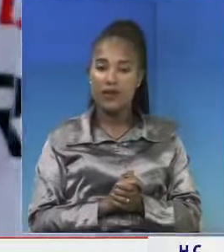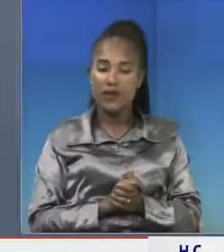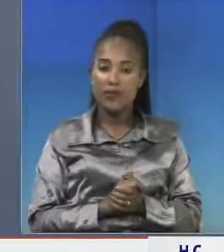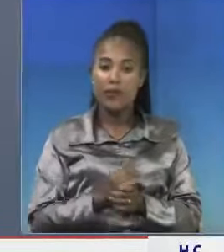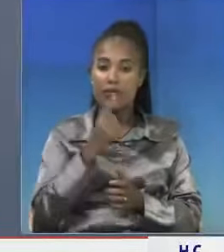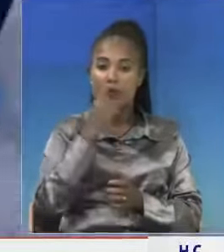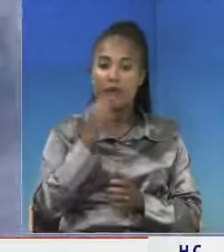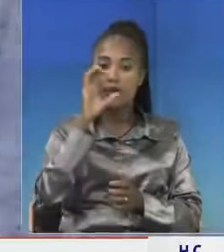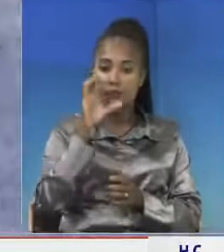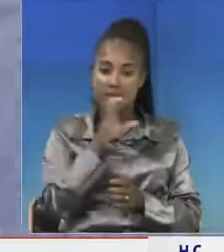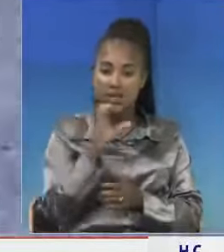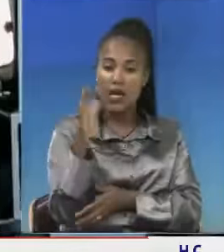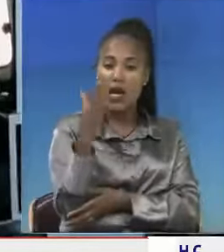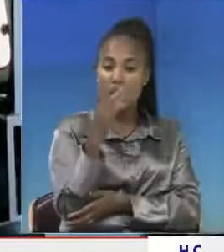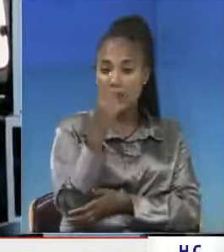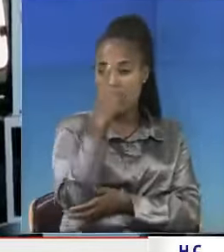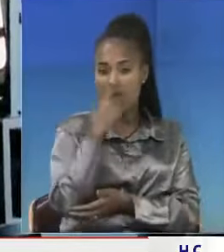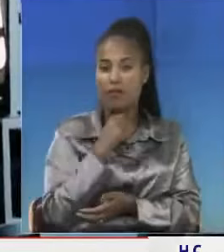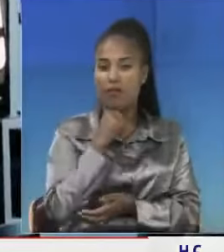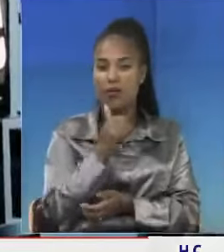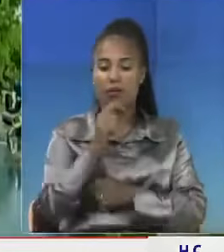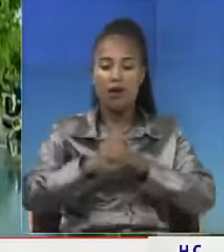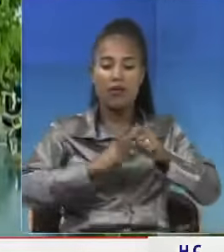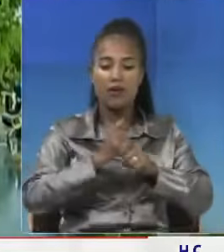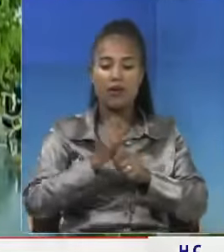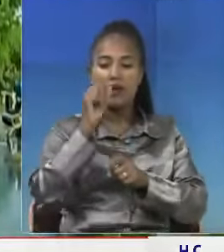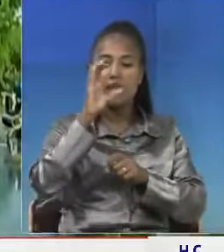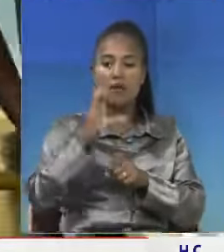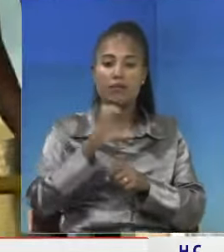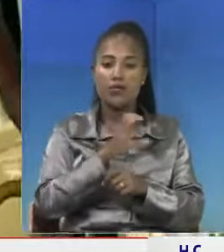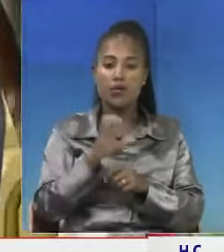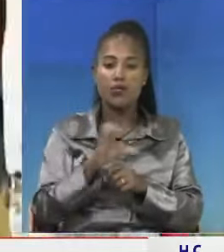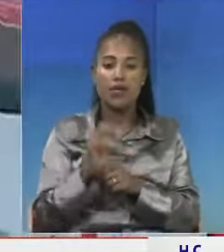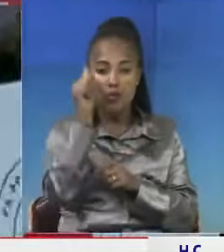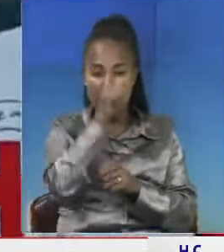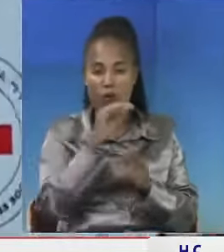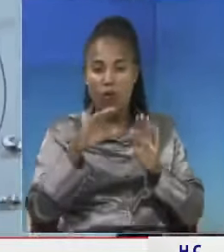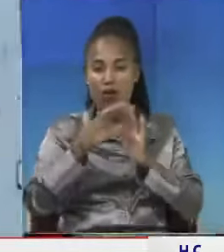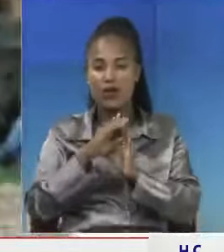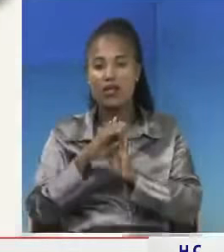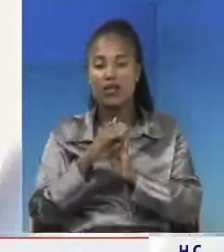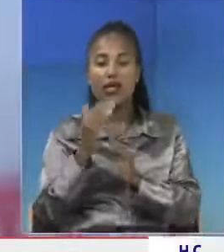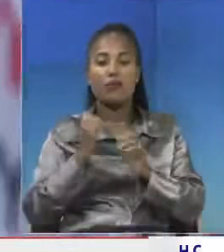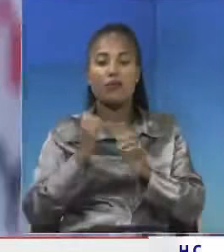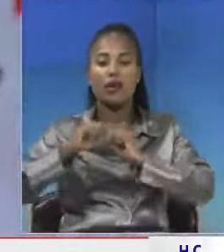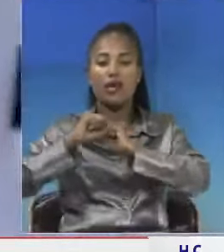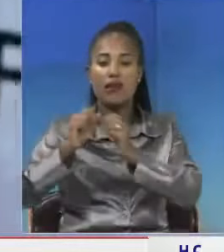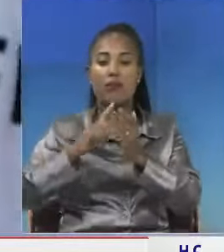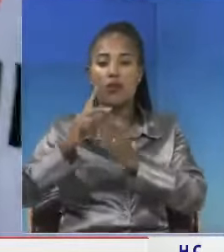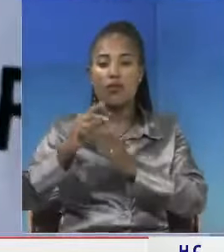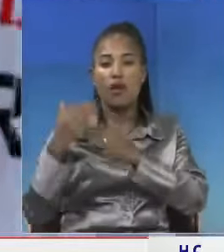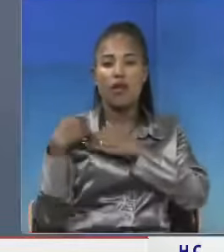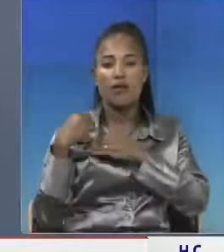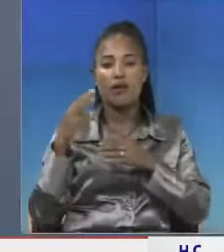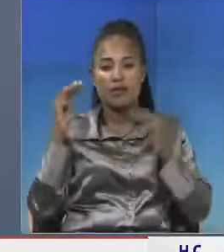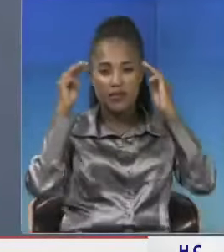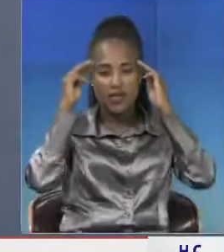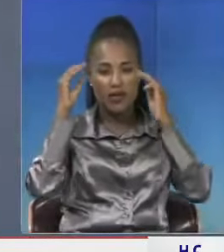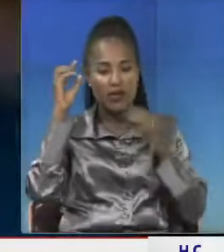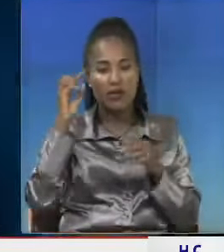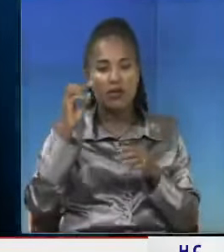የቀይ መስቀልን አርማ የማያምኑ አሉ። በዓለም አቀፉ የቀይ መስቀል ኮሚቴ የኢትዮጵያ ወኪል የቅድመ መከላከልና ፕሮግራሞች ኃላፊ ሚስተር